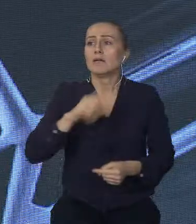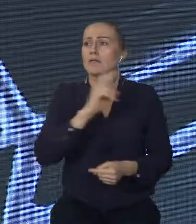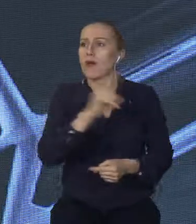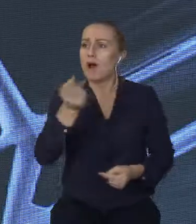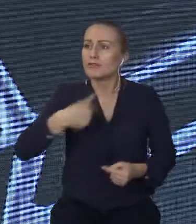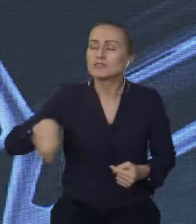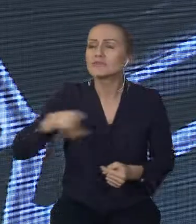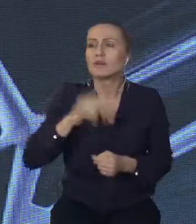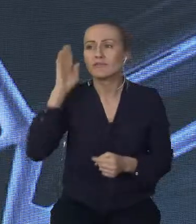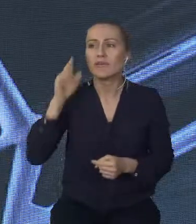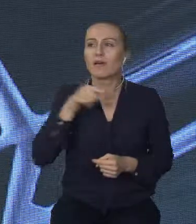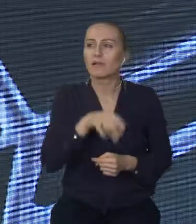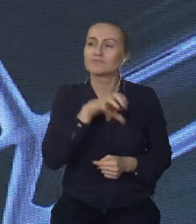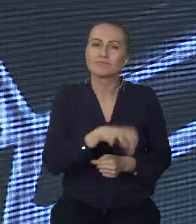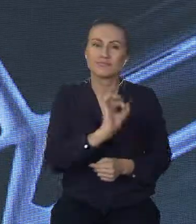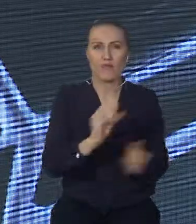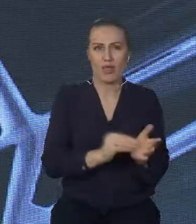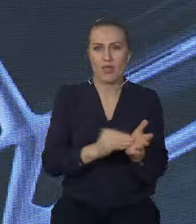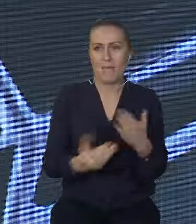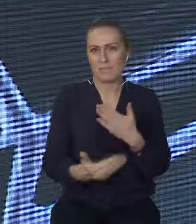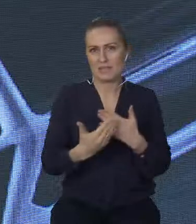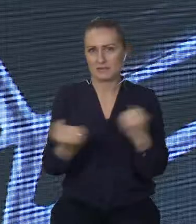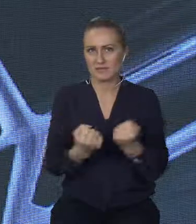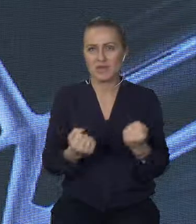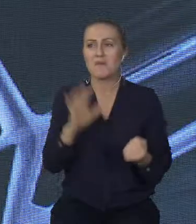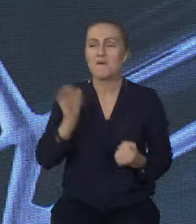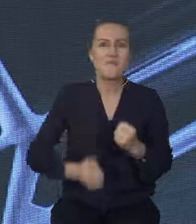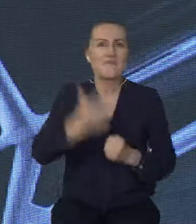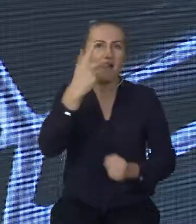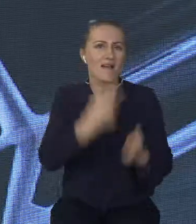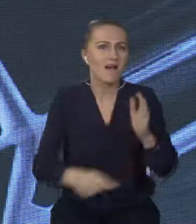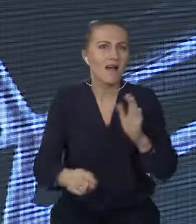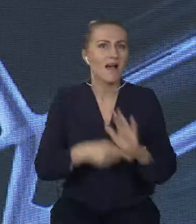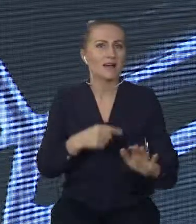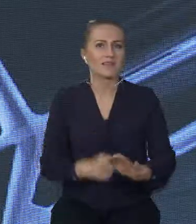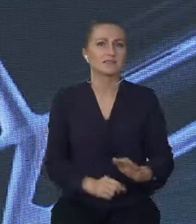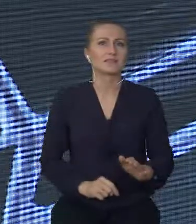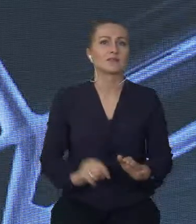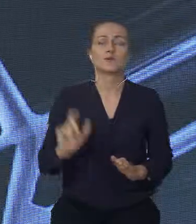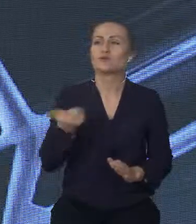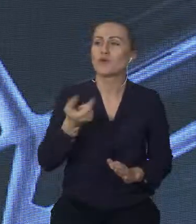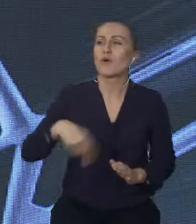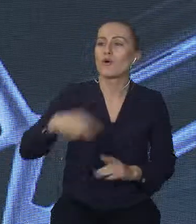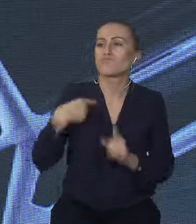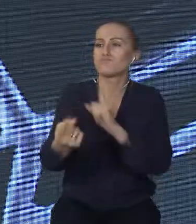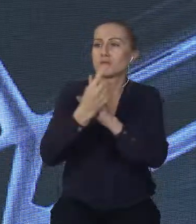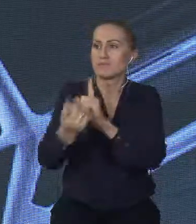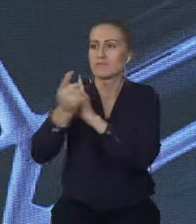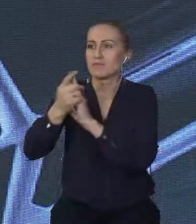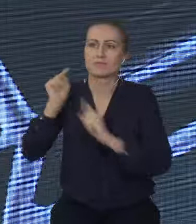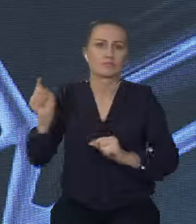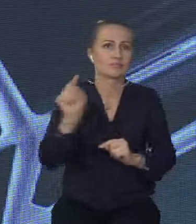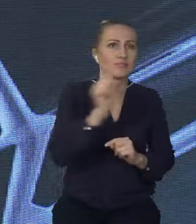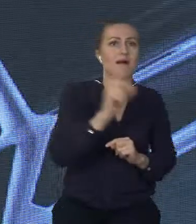bardzo bliska, dlatego że ilekroć się nie spotykamy z naszymi odbiorcami, każdy tak